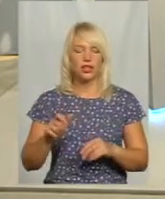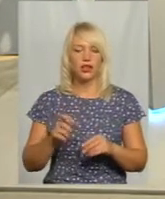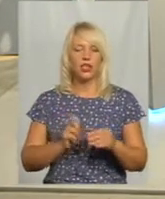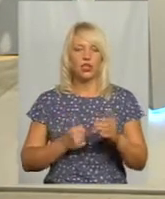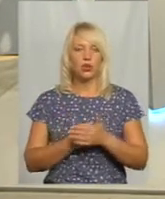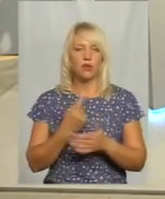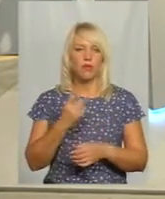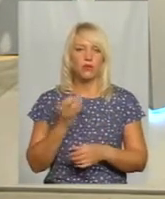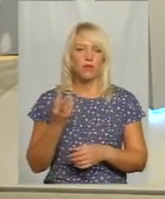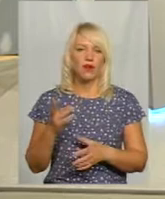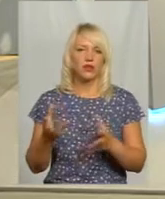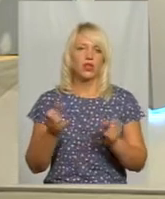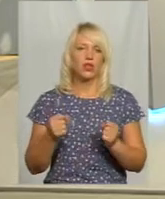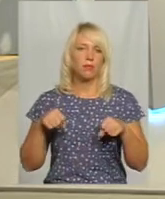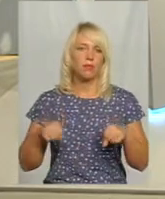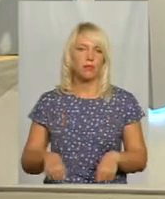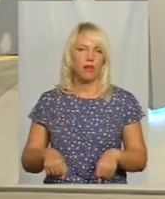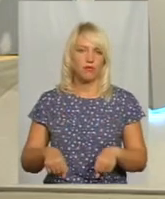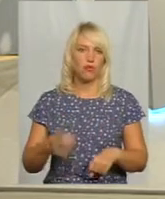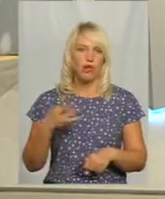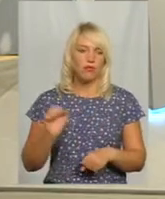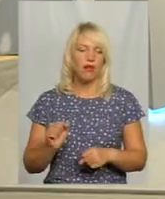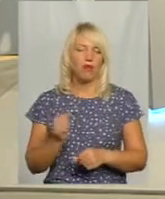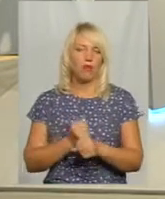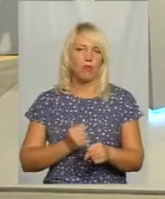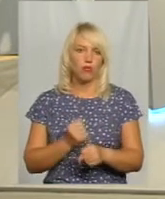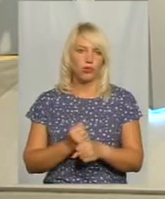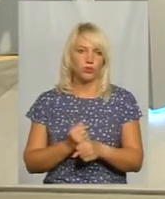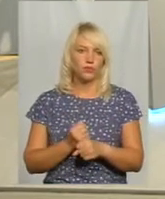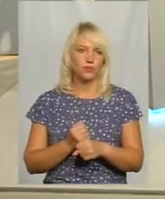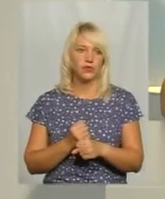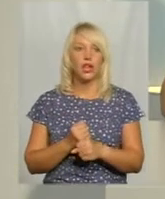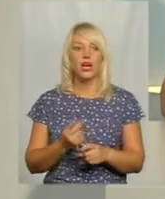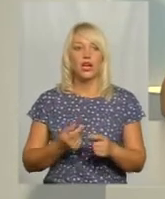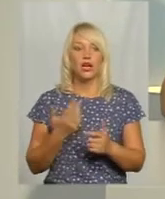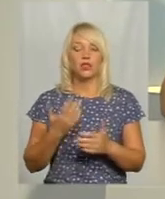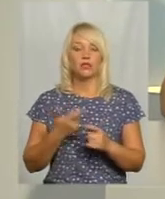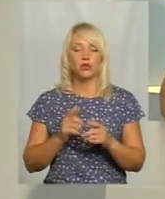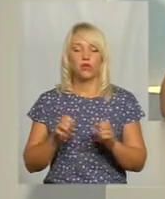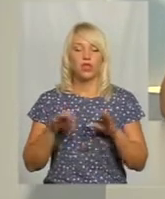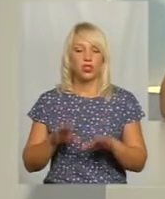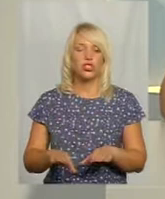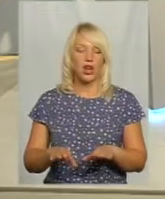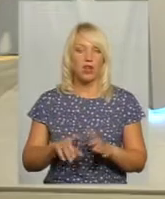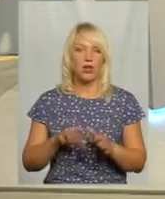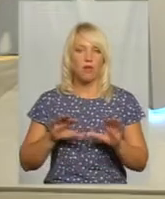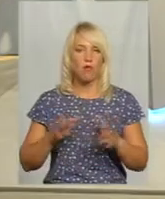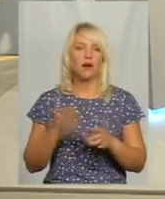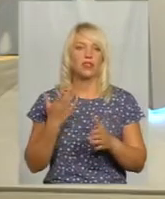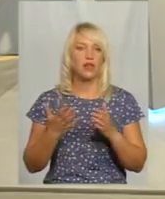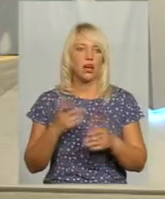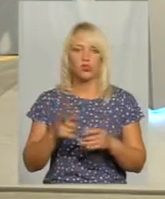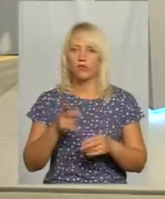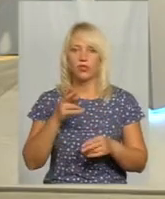до 1 вересня отримали право на роботу. І це буде вирішення, якщо в той момент вони не отримають його, вони не можуть